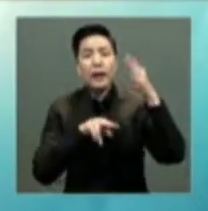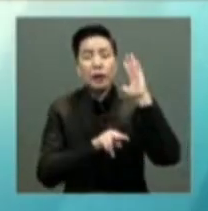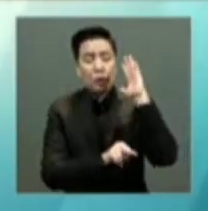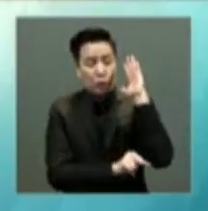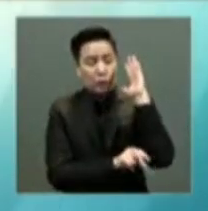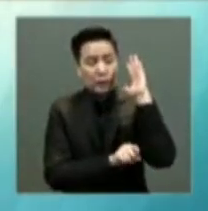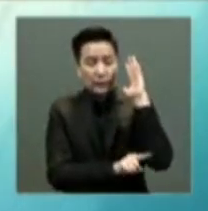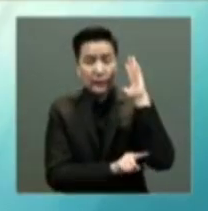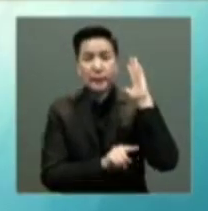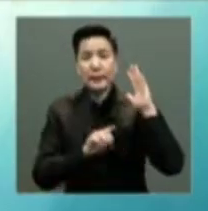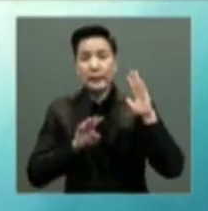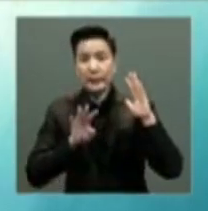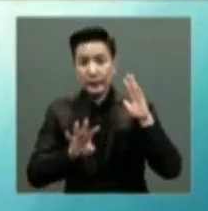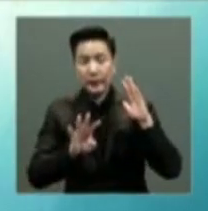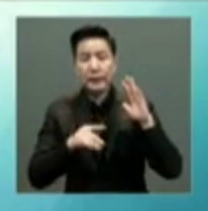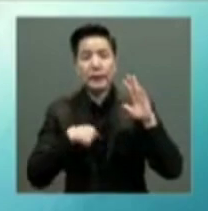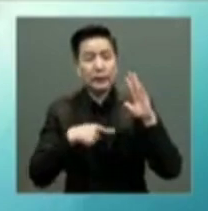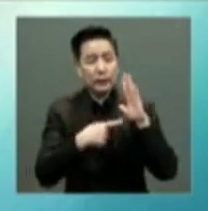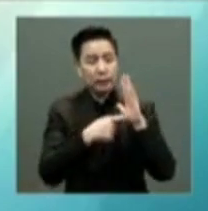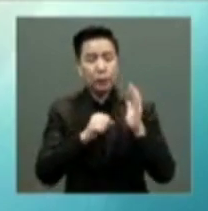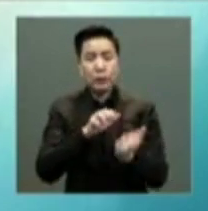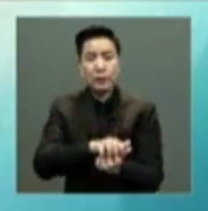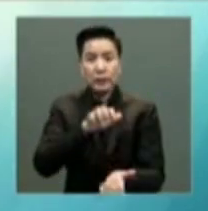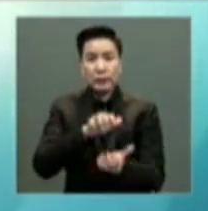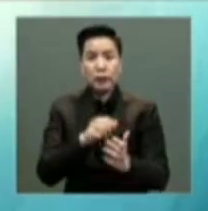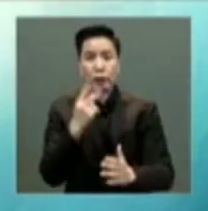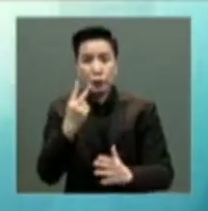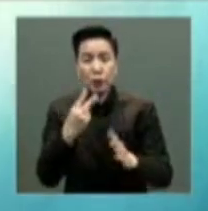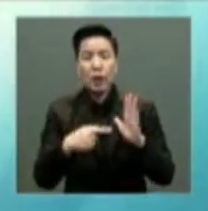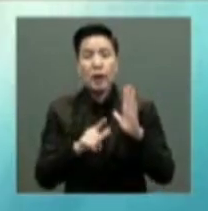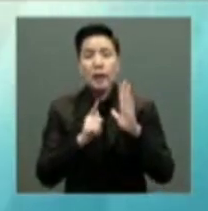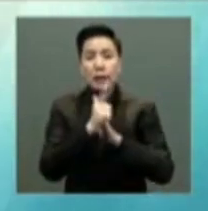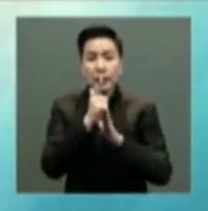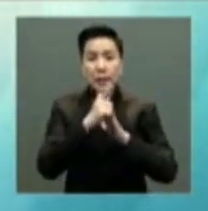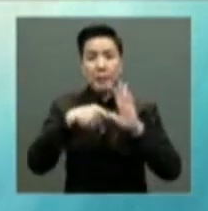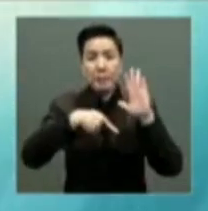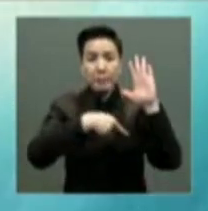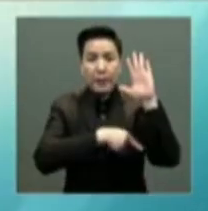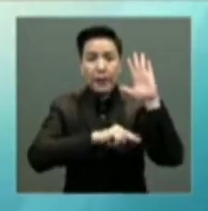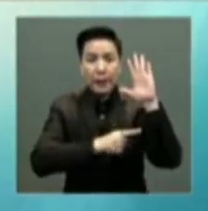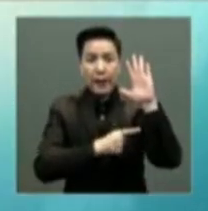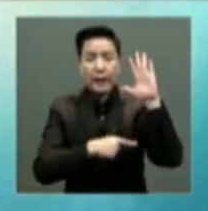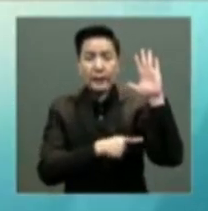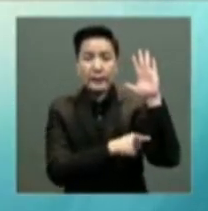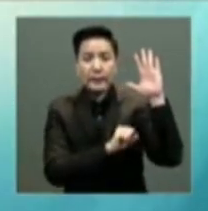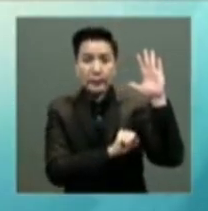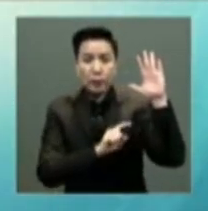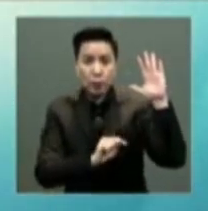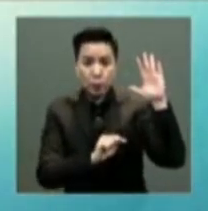4สมุทรปราการ 2เลยทำงานสกุ๊ดสตูลอย่างละ 1นะครับเรื่อยแล้วก็ยังอยู่ในระหว่างการสอบสวนตอนนี้กำลังหาจังหวัดลงอยู่อีกหนึ่งนะครับครับมาดูเรื่องของแผนภูมิที่เห็นถึงต่างจังหวัดแล้วกรุงเทพฯนะครับก็ต่างจังหวัดก็เพิ่มขึ้นเพิ่มขึ้นอีกแล้วนะครับทิศทางยังไม่น่าไว้วางใจเพราะฉะนั้นหลายคนที่อยู่ในตามต่างจังหวัดนะครับตอนนี้กลับบ้านในช่วงของเทศกาลสงกรานต์เอาเมื่อเช้านี้ผมก็ฟังดูว่ายังมีคดีของคนที่โกงกันอยู่นะครับ